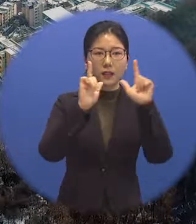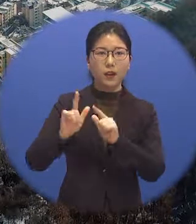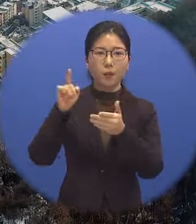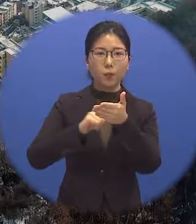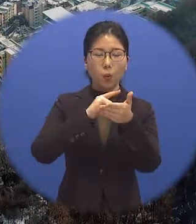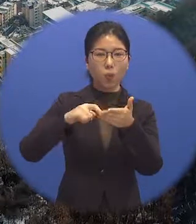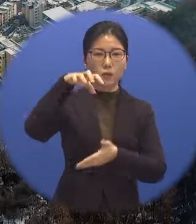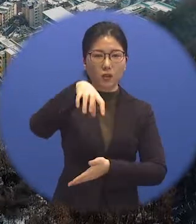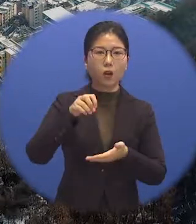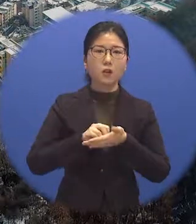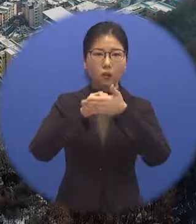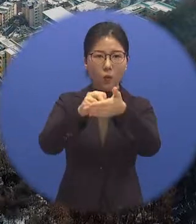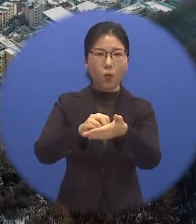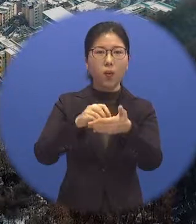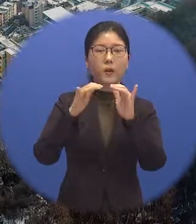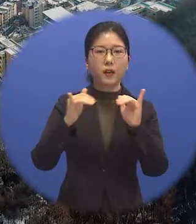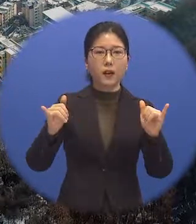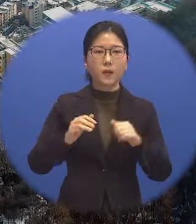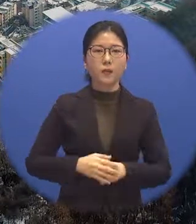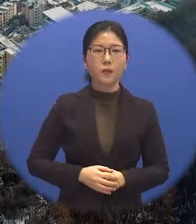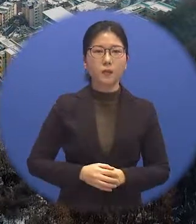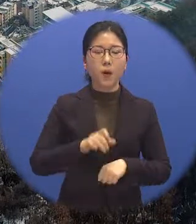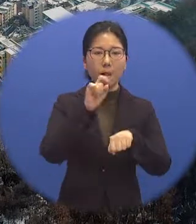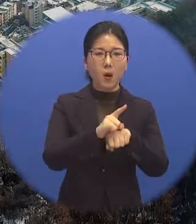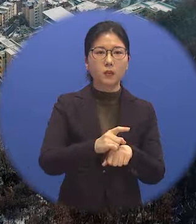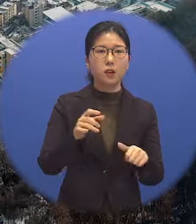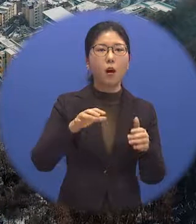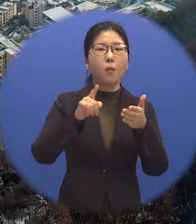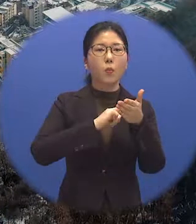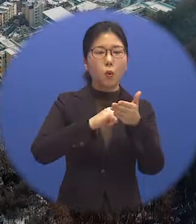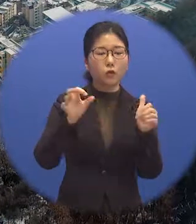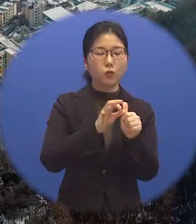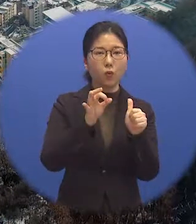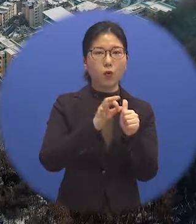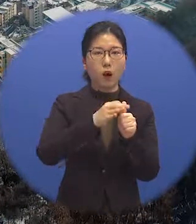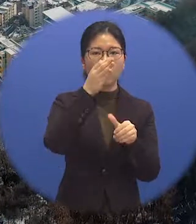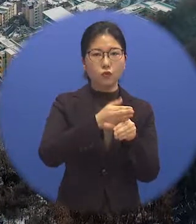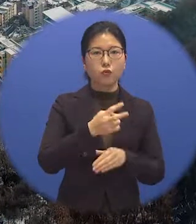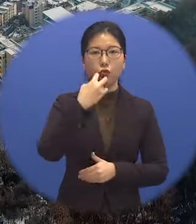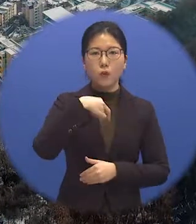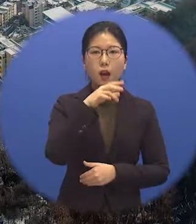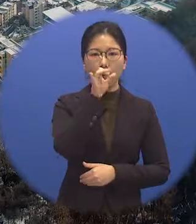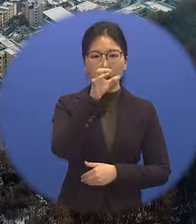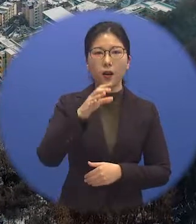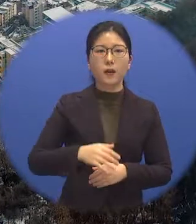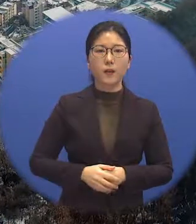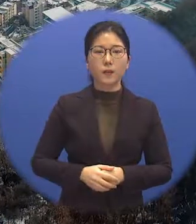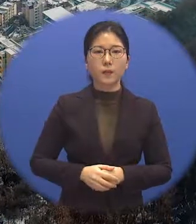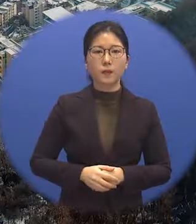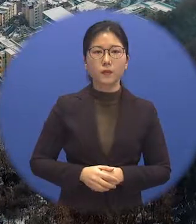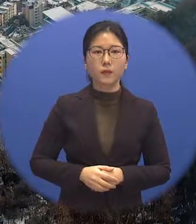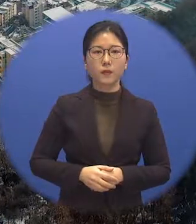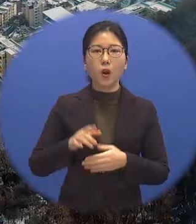이상 거주 중인 보훈처 등록 국가보훈 대상자이며 타 조례에 의해 보훈 관련 수당을 받고 있으면